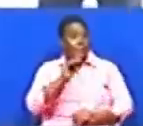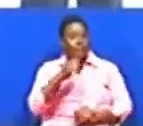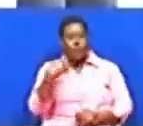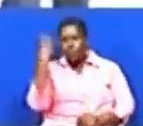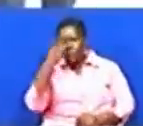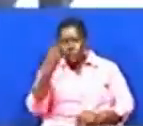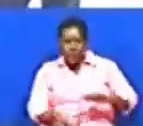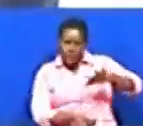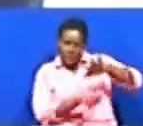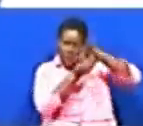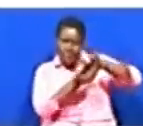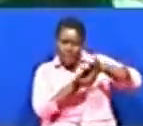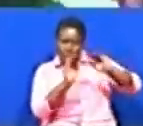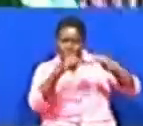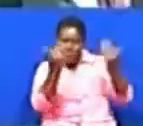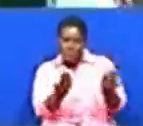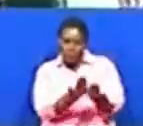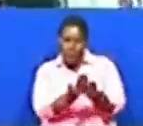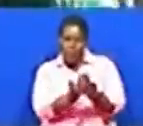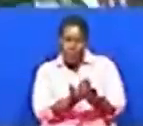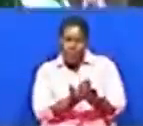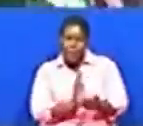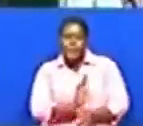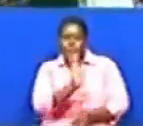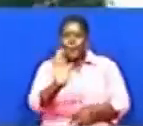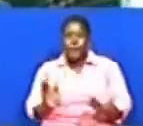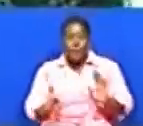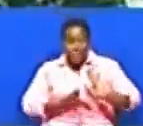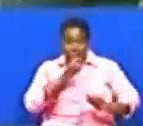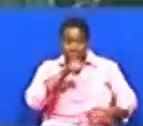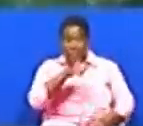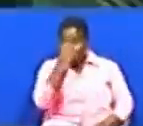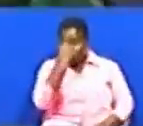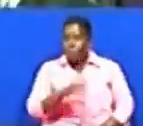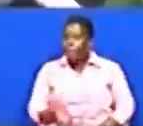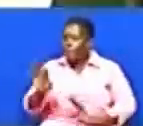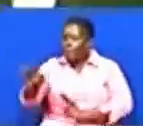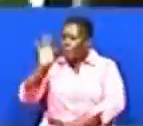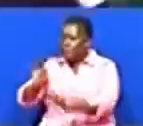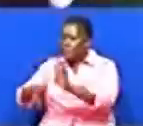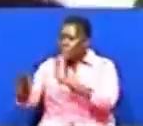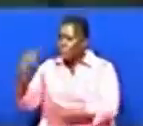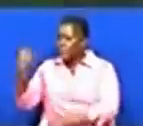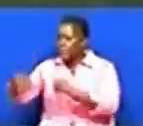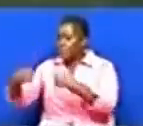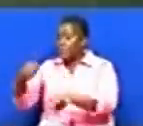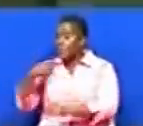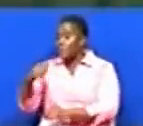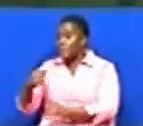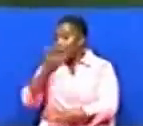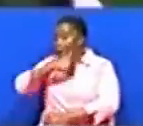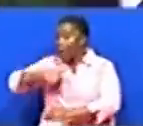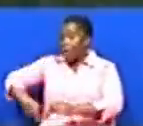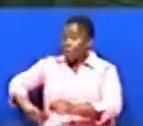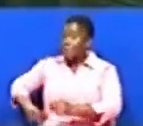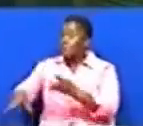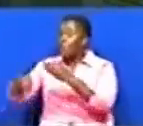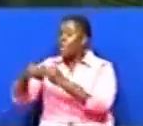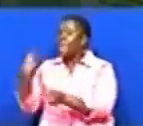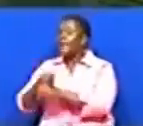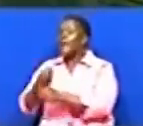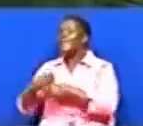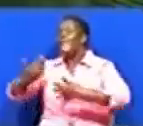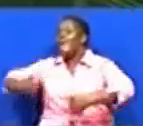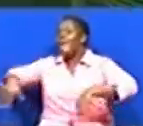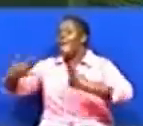kutafuta wadhamini wa chama chake na inaanzia Dodoma. Wachambuzi wa siasa wanasema Dr. John Magufuli